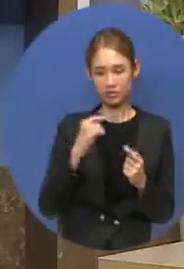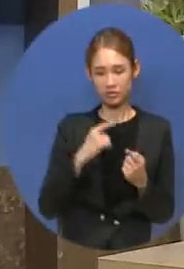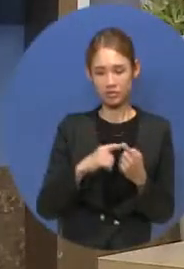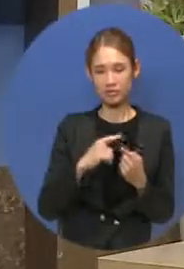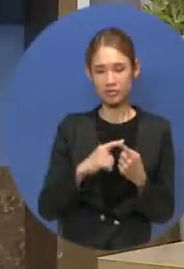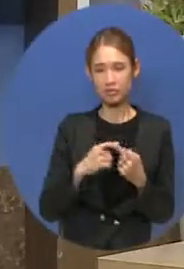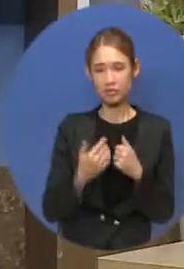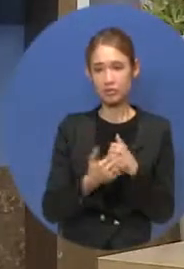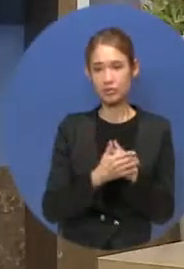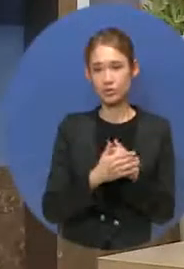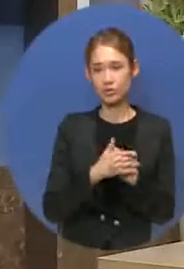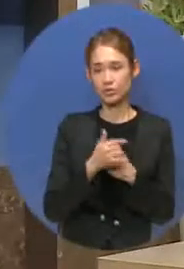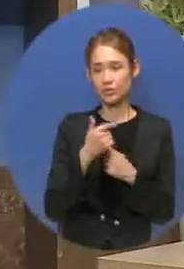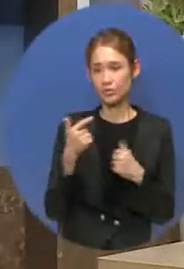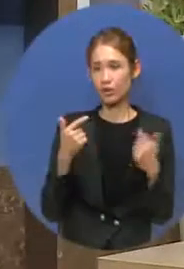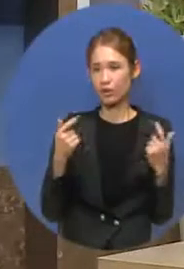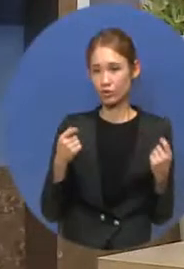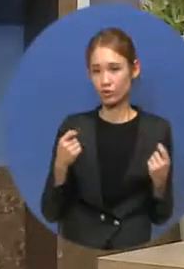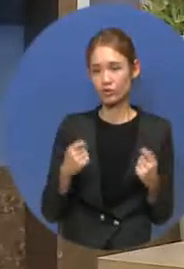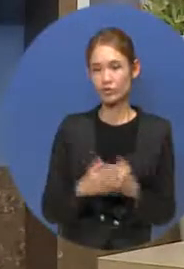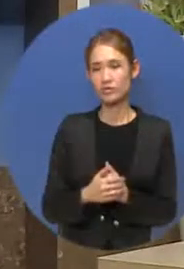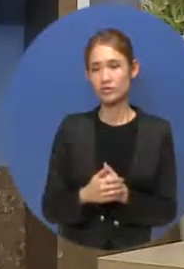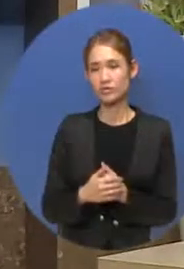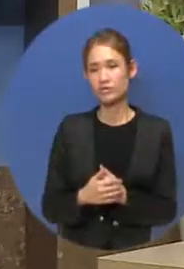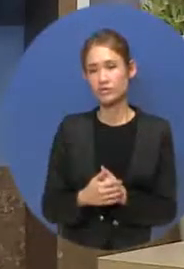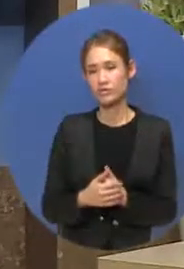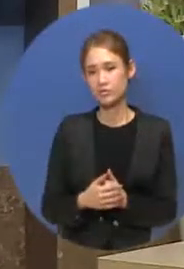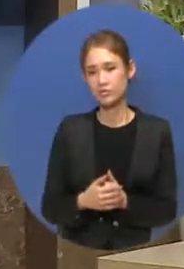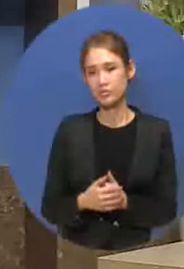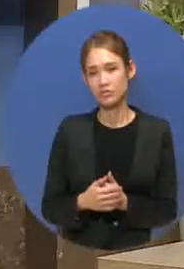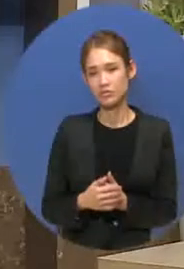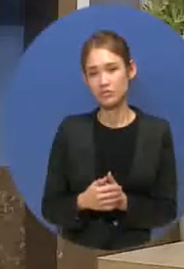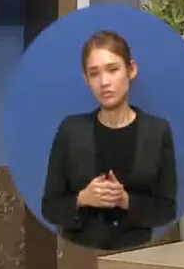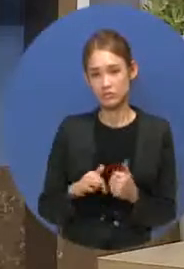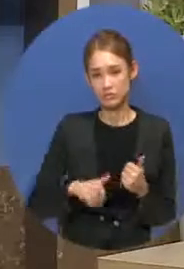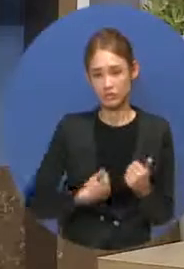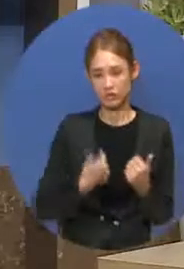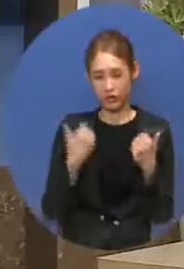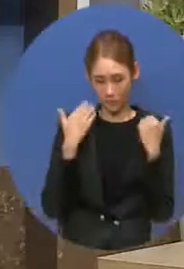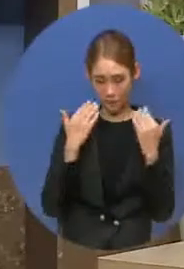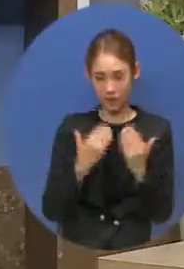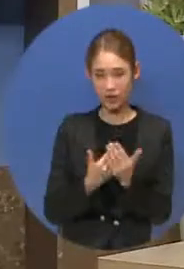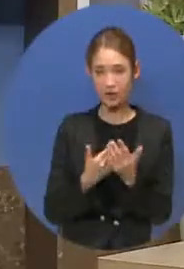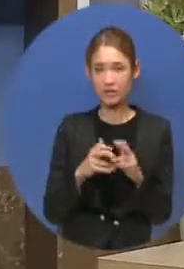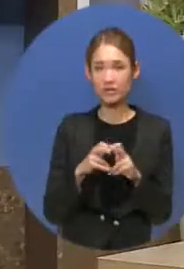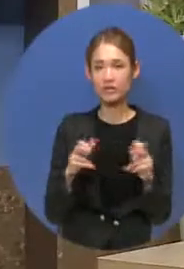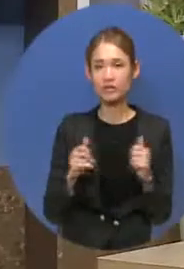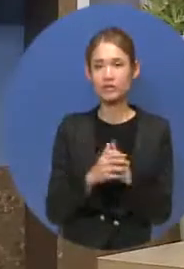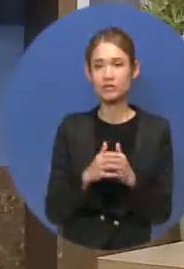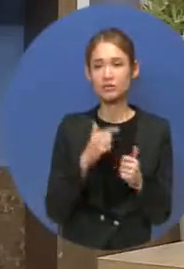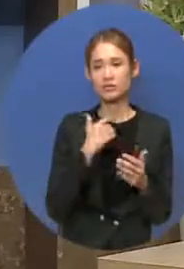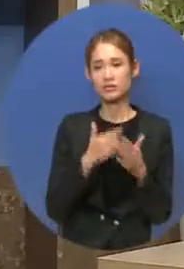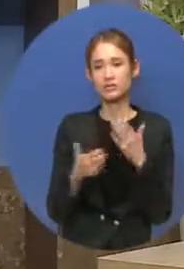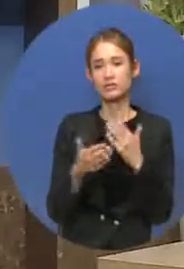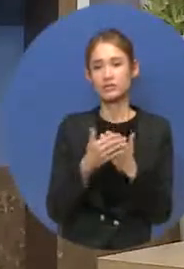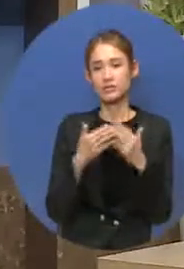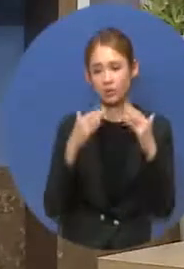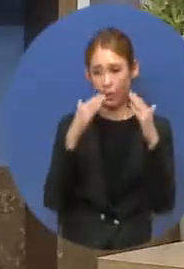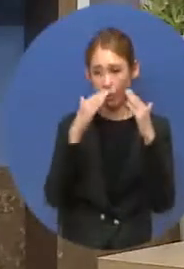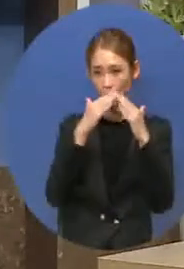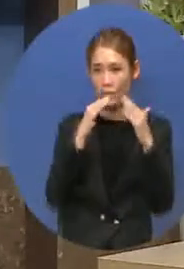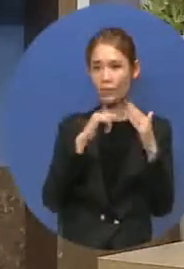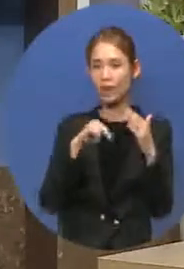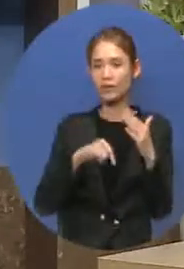단계로서 큰 도움을 줄 것 같은데요. 발달장애인분들이 그러면 체험홈에서 체험을